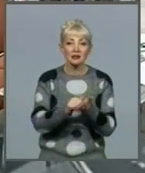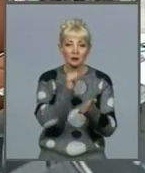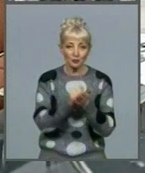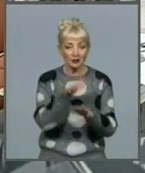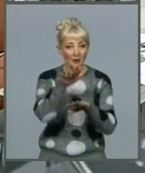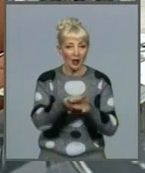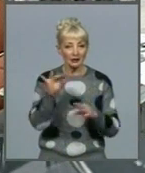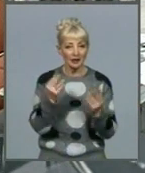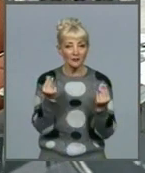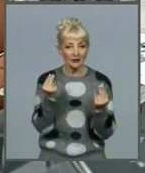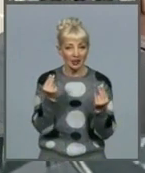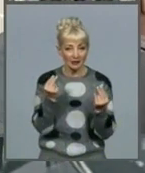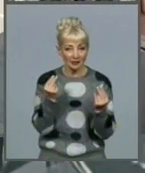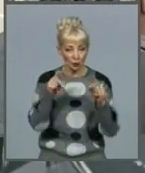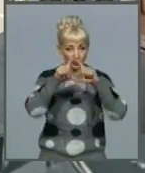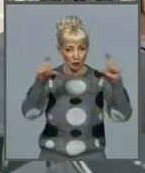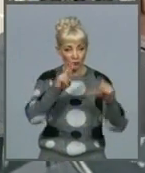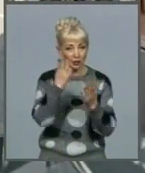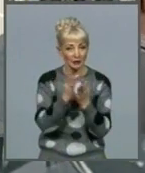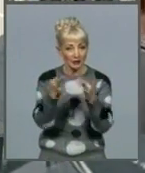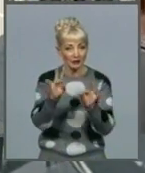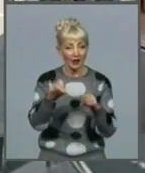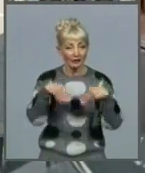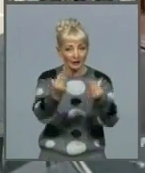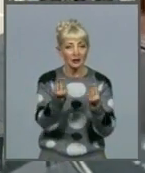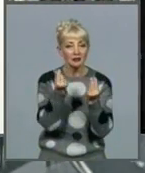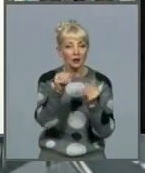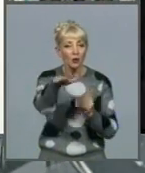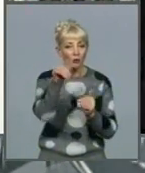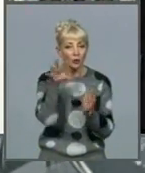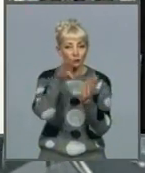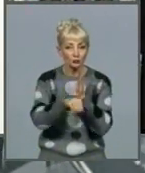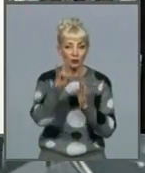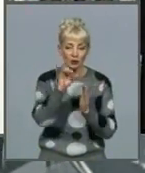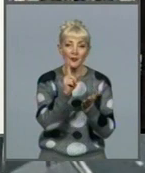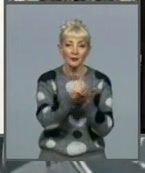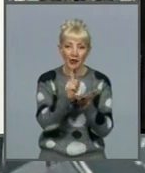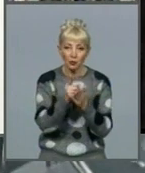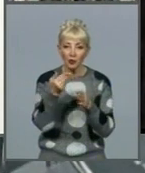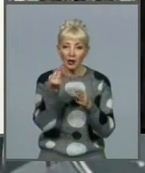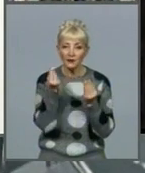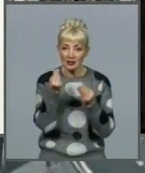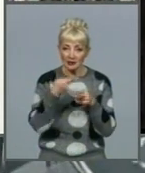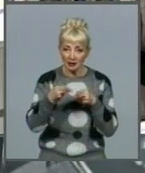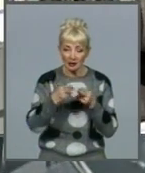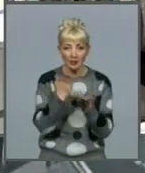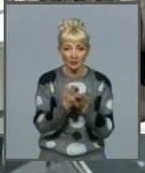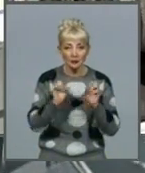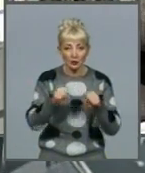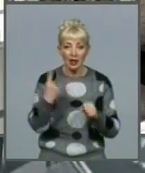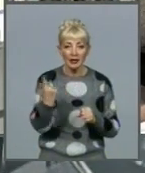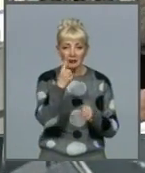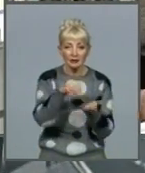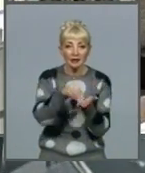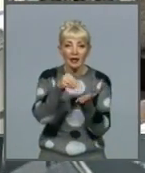установи, що мають ліцензію на надання коштів у позику, в тому числі на умовах фінансового кредиту, матимуть доступ до єдиного реєстру для отримання